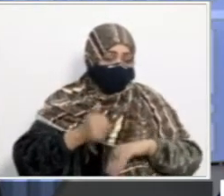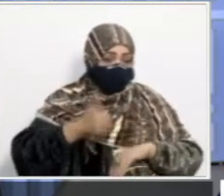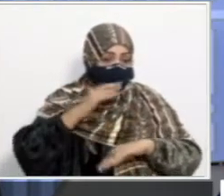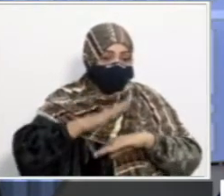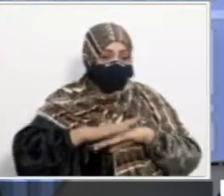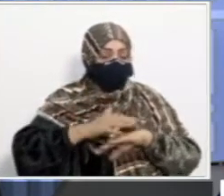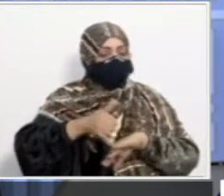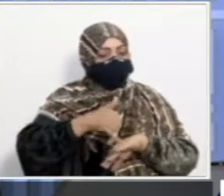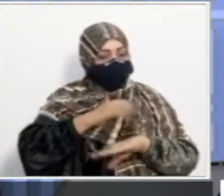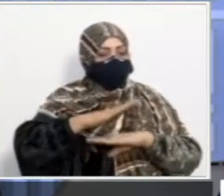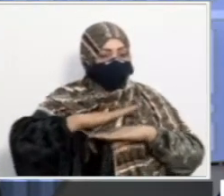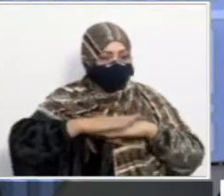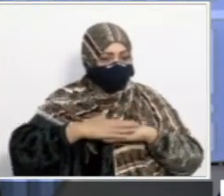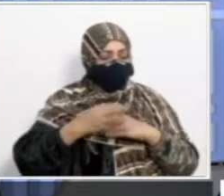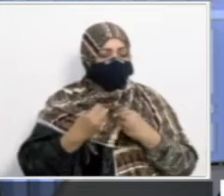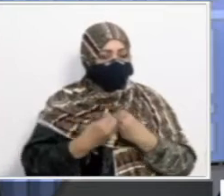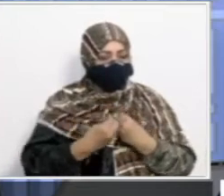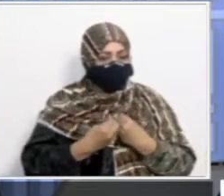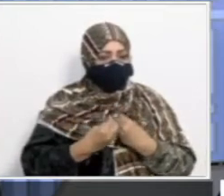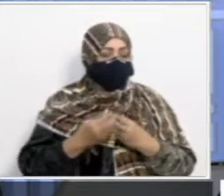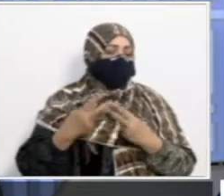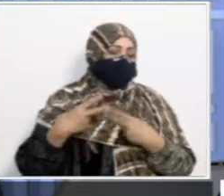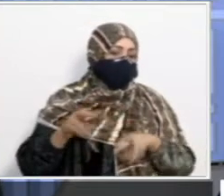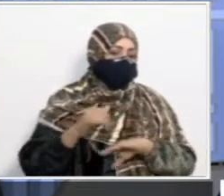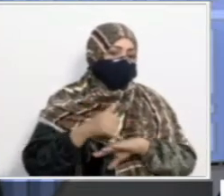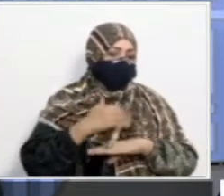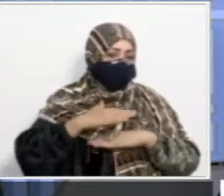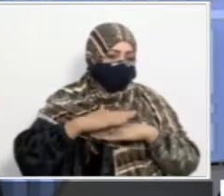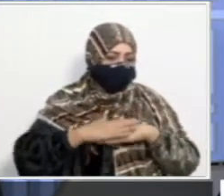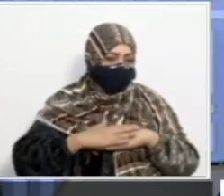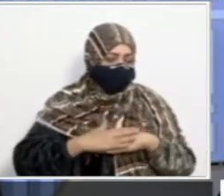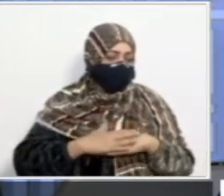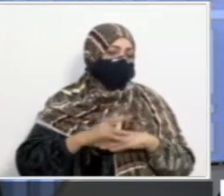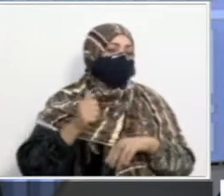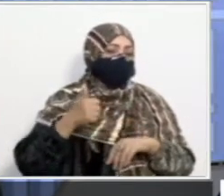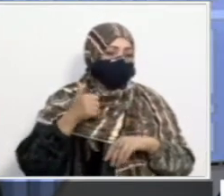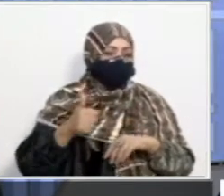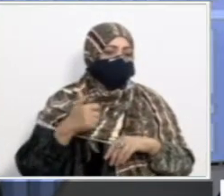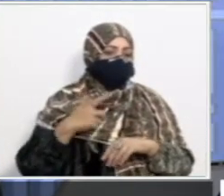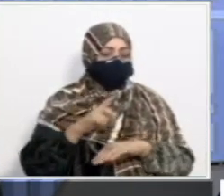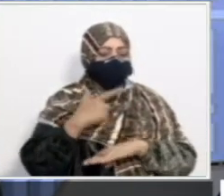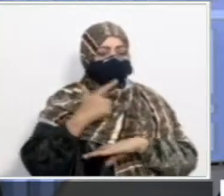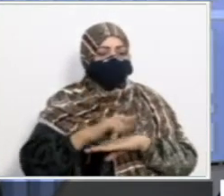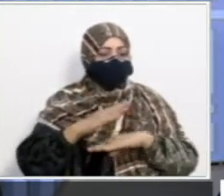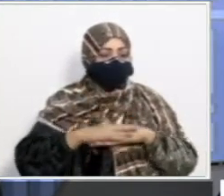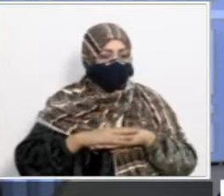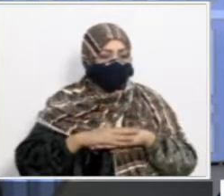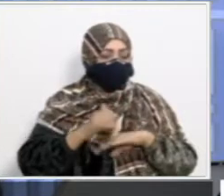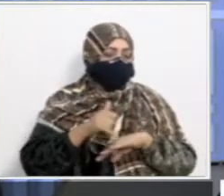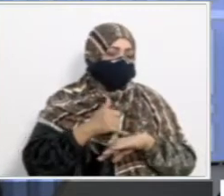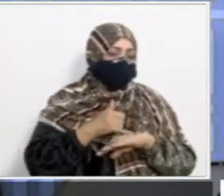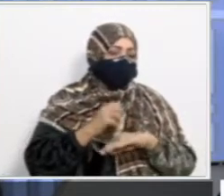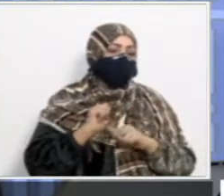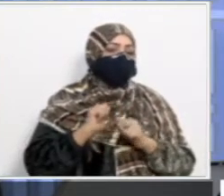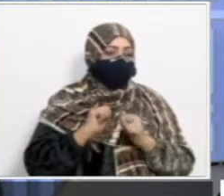فيها عقد قران غير ما فيهاش دخول فقط، فكان في عقد معناها يقع